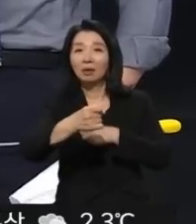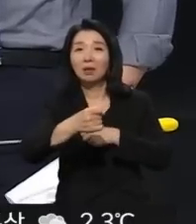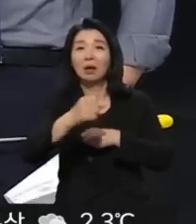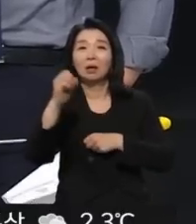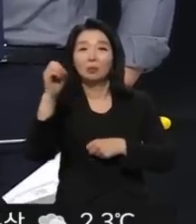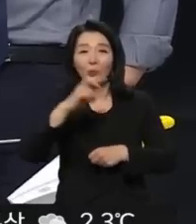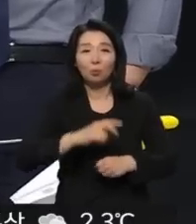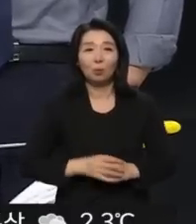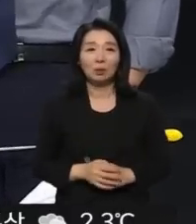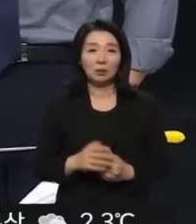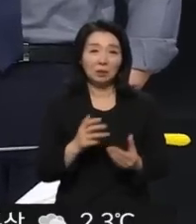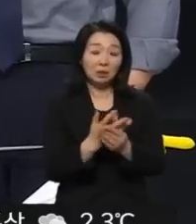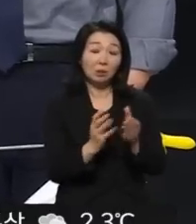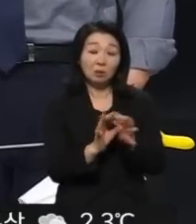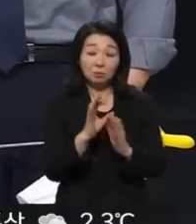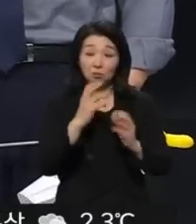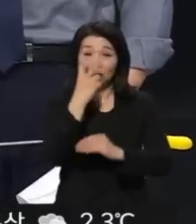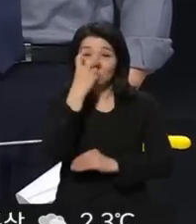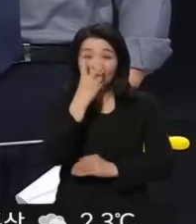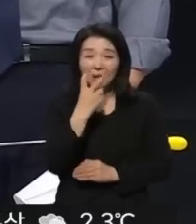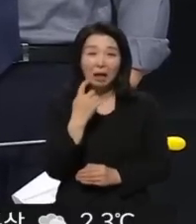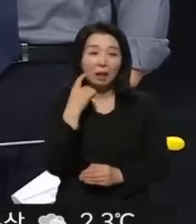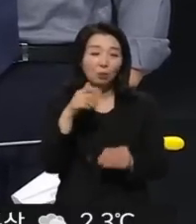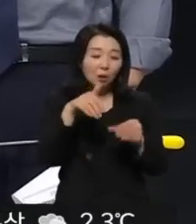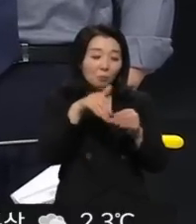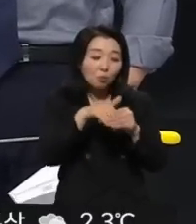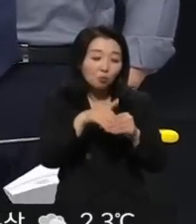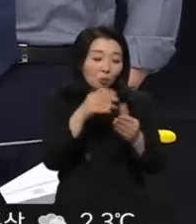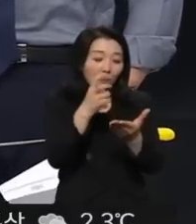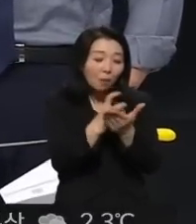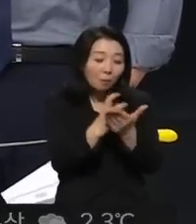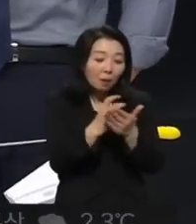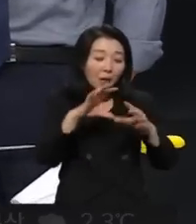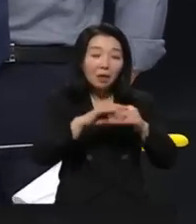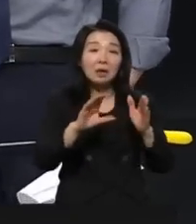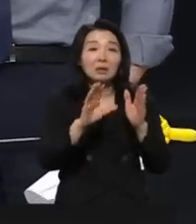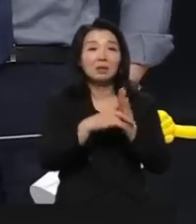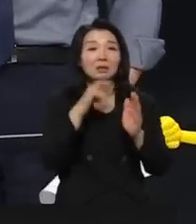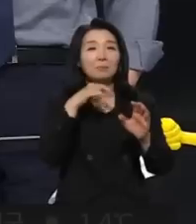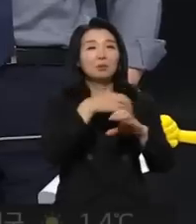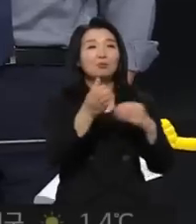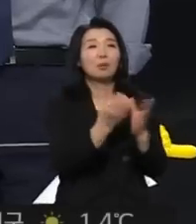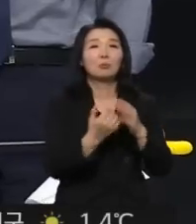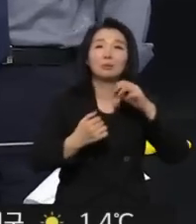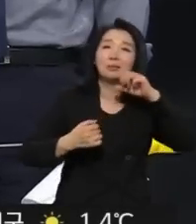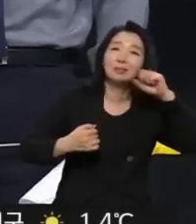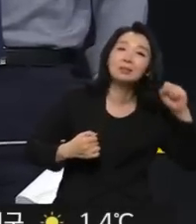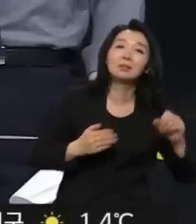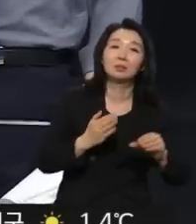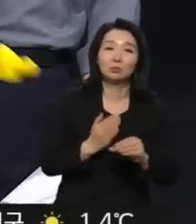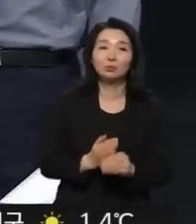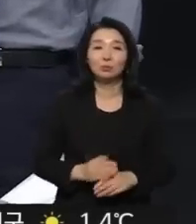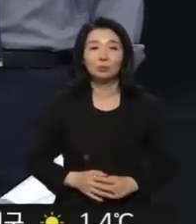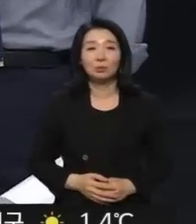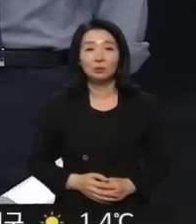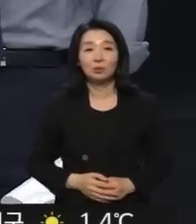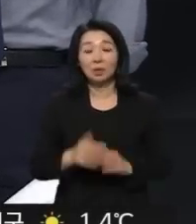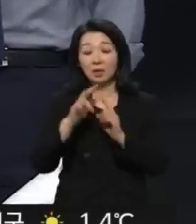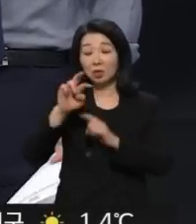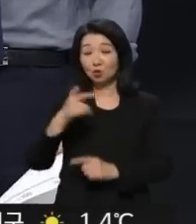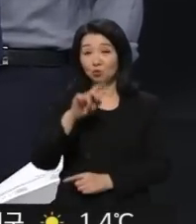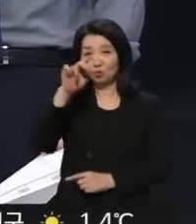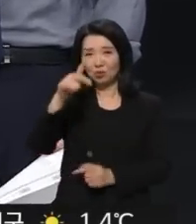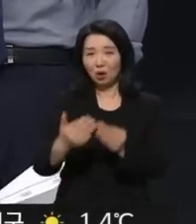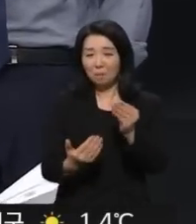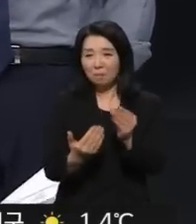참사 국정조사 그리고 노란봉 특법 처리 과정에서 모두 야당에 끌려가고 있는 모양새인데요. 이준석 사태와